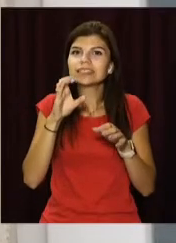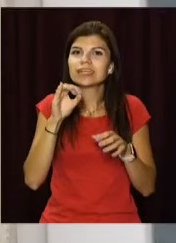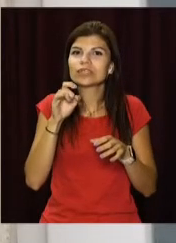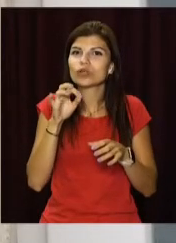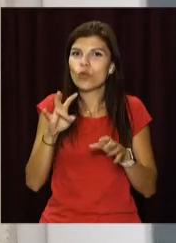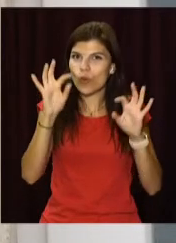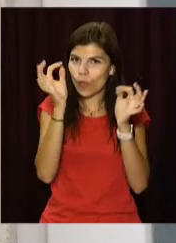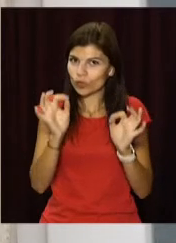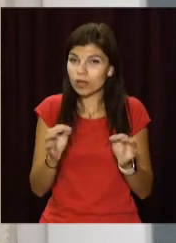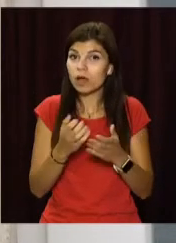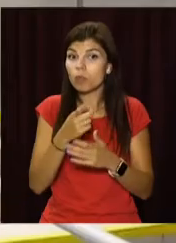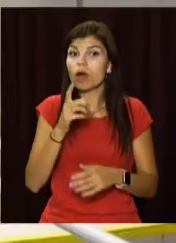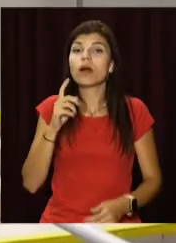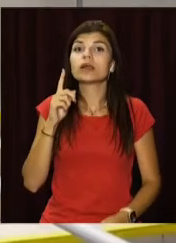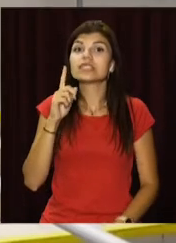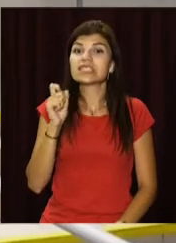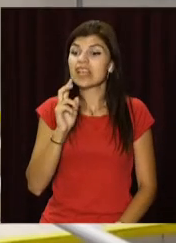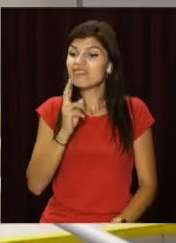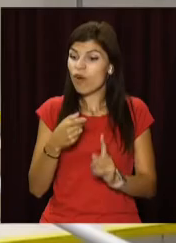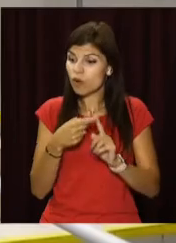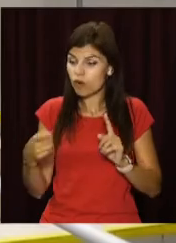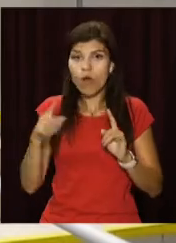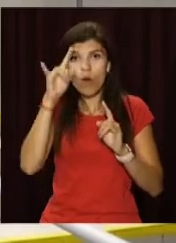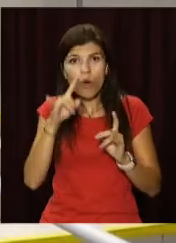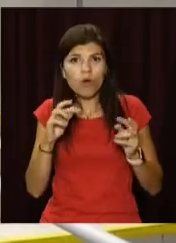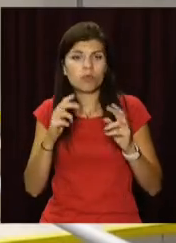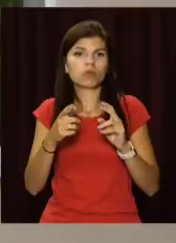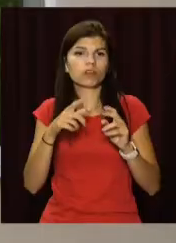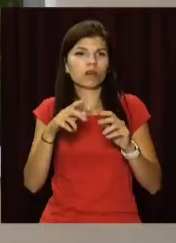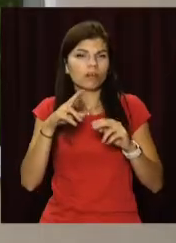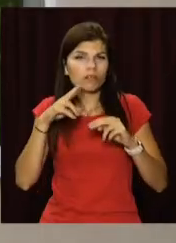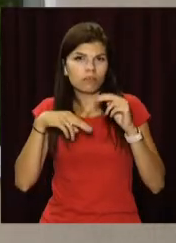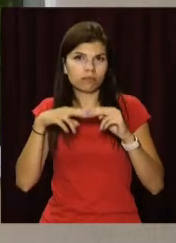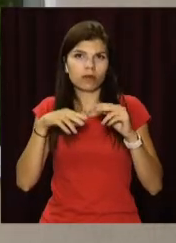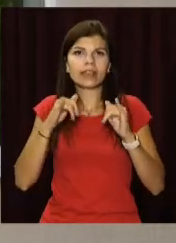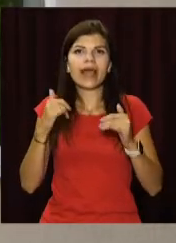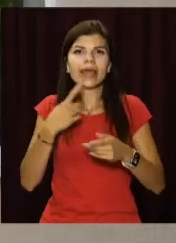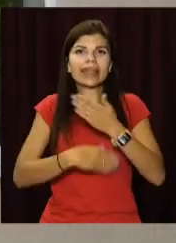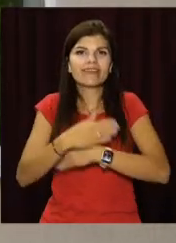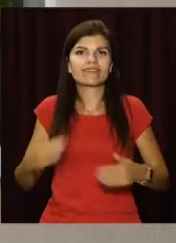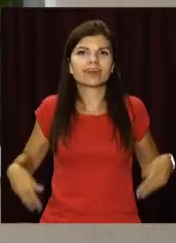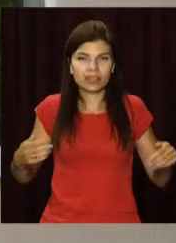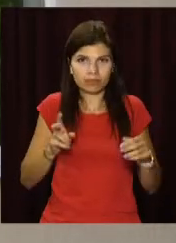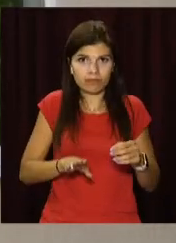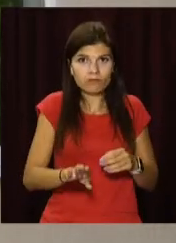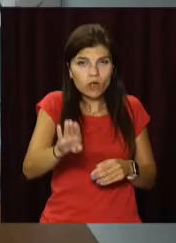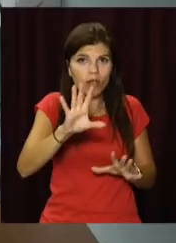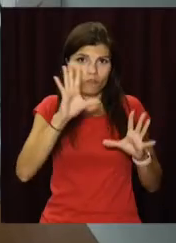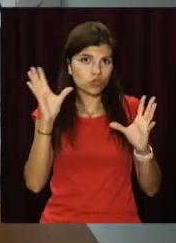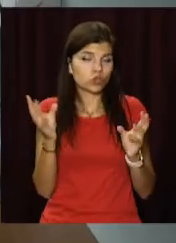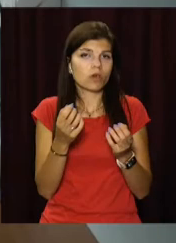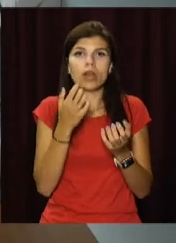два останні роки утеплили будівлю, замінили вікна, облаштували ганок і пандус, а цьогоріч ще й модернізували систему